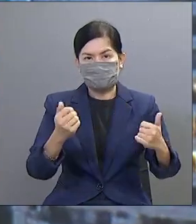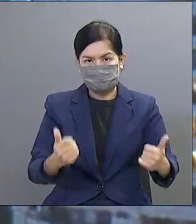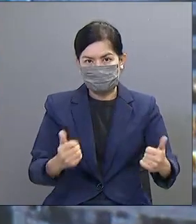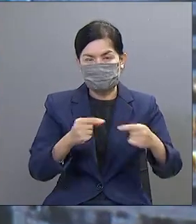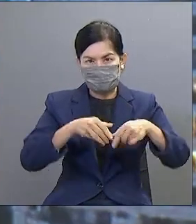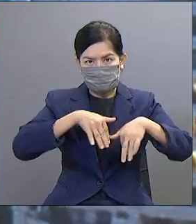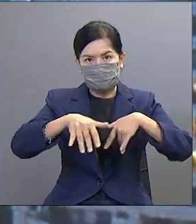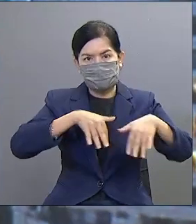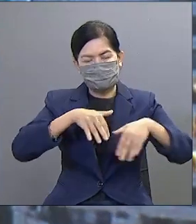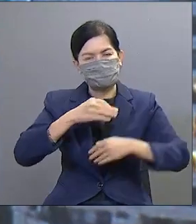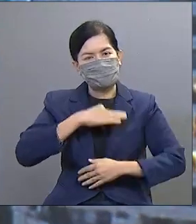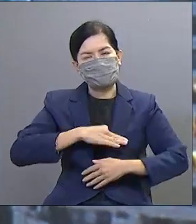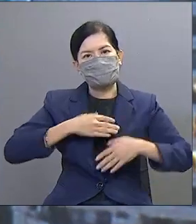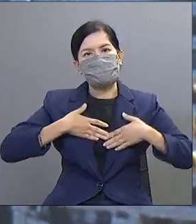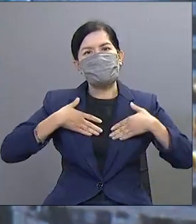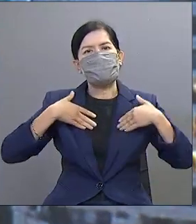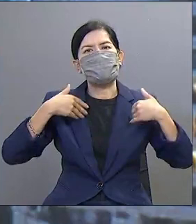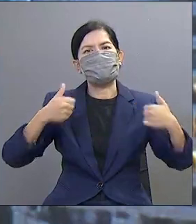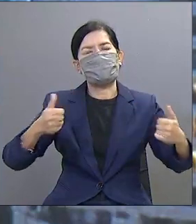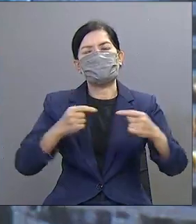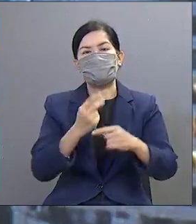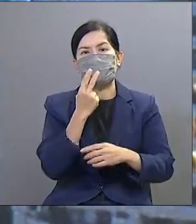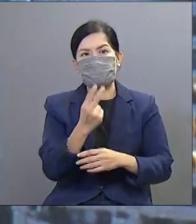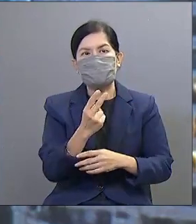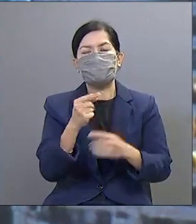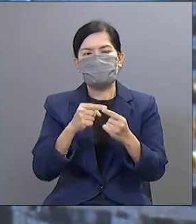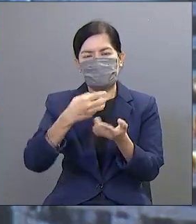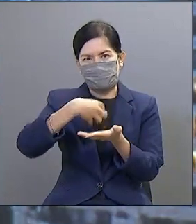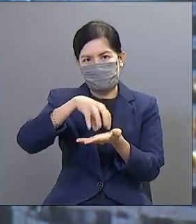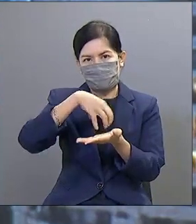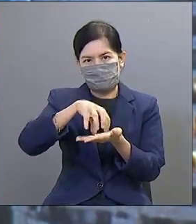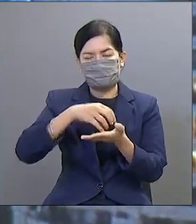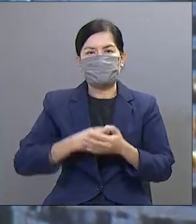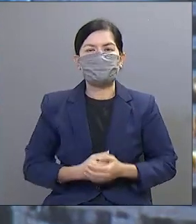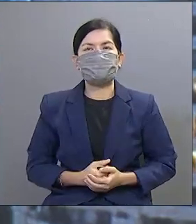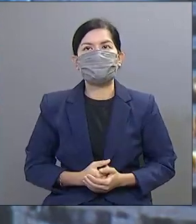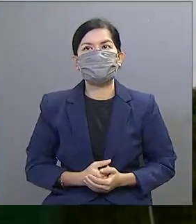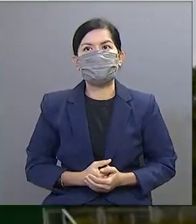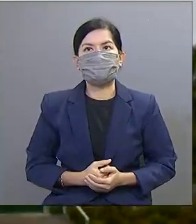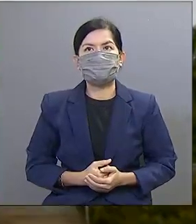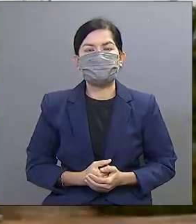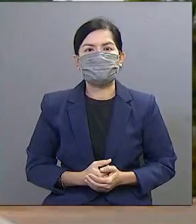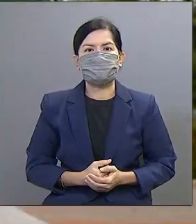ชาวบ้านยิ้มได้แล้ค่ะรายัจะเป็ยัไ่นะคะเดยเราไปตดตามได้กับวธีอสชนี้ค่ะ